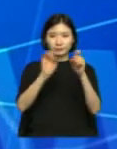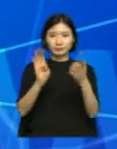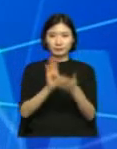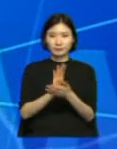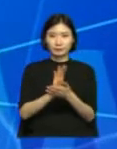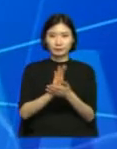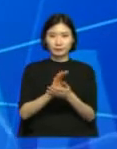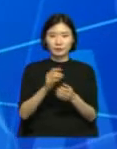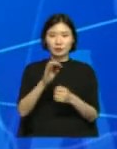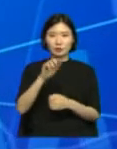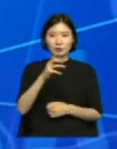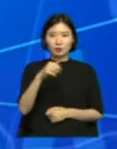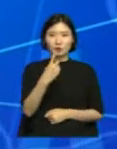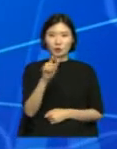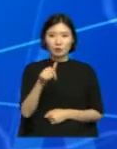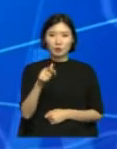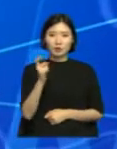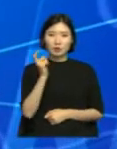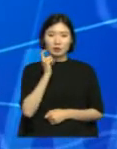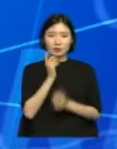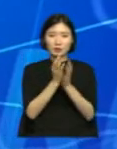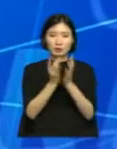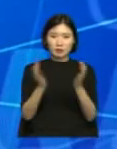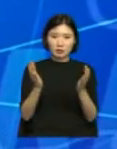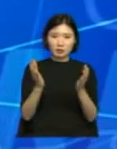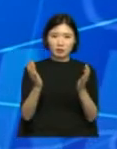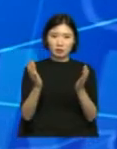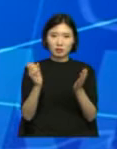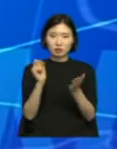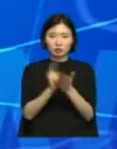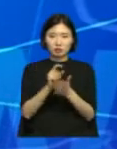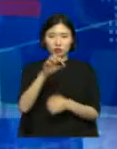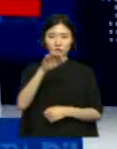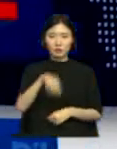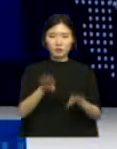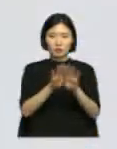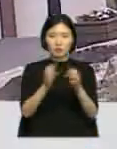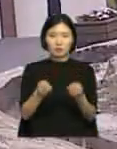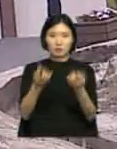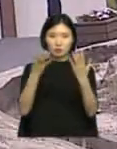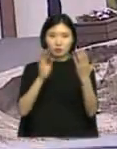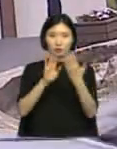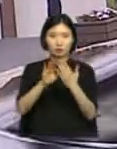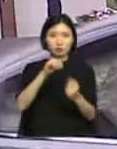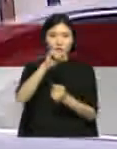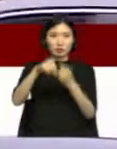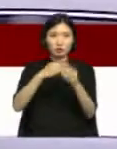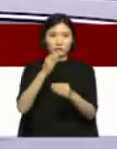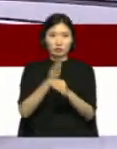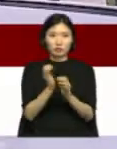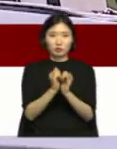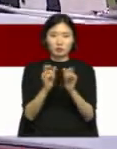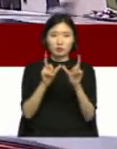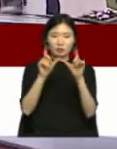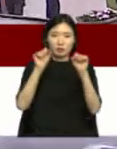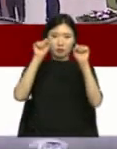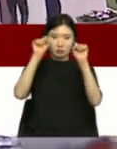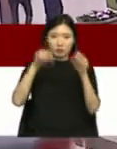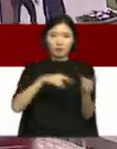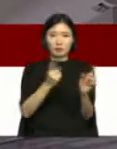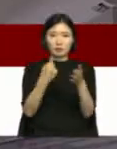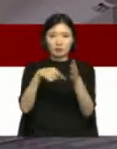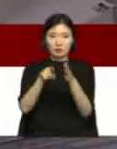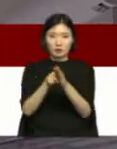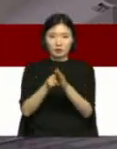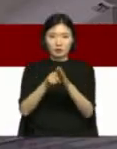성북구 제2월곡 인조잔디구장이 지난 23일 개장식을 갖고 운영에 들어갔습니다. 주민들의 생활체육 활성화를